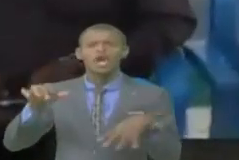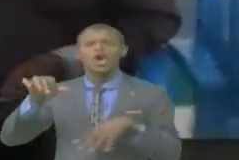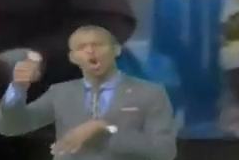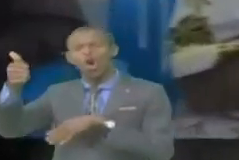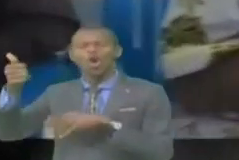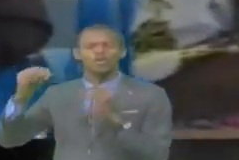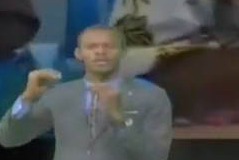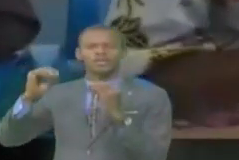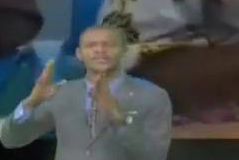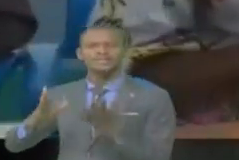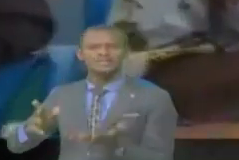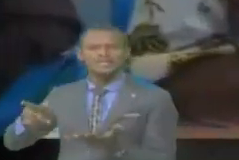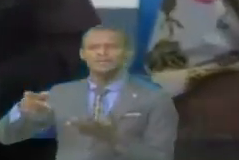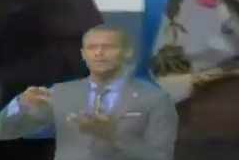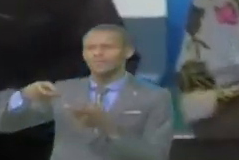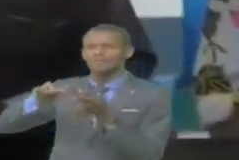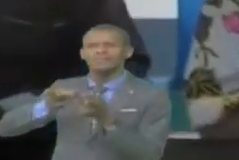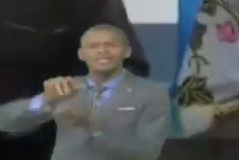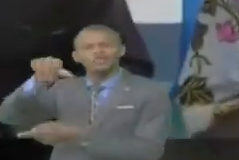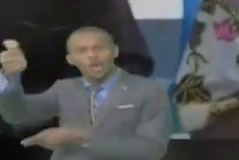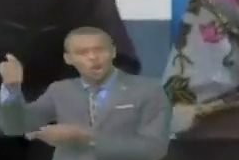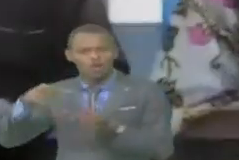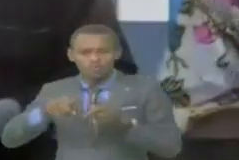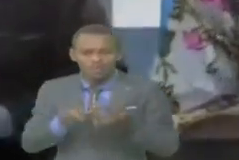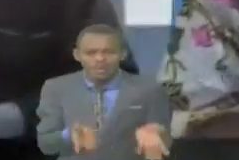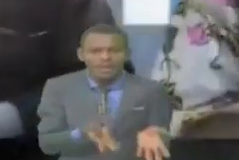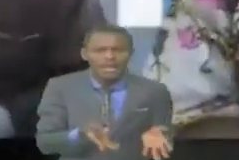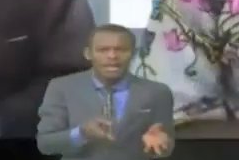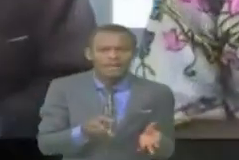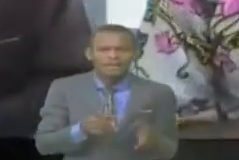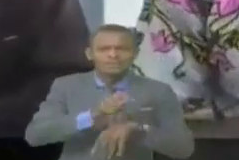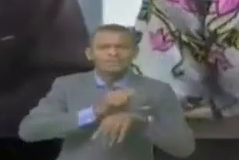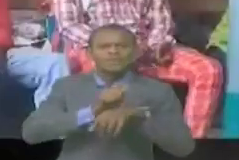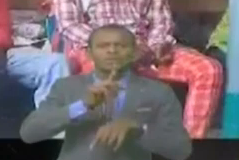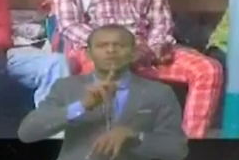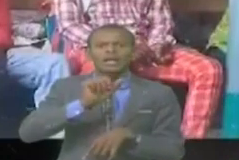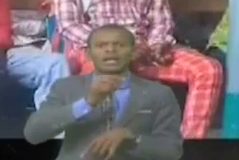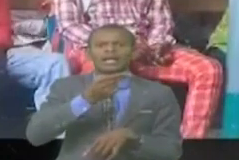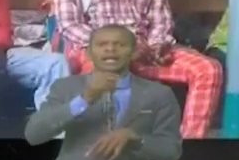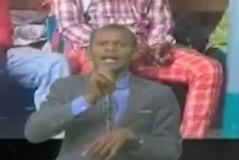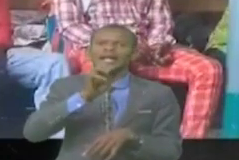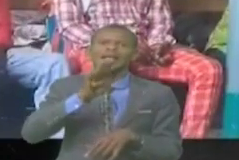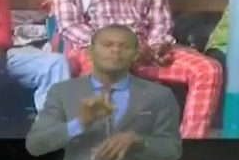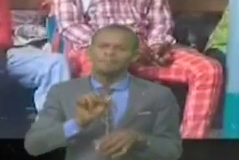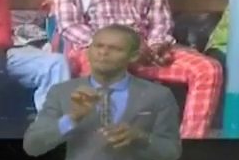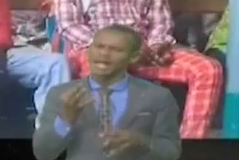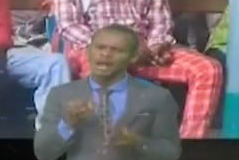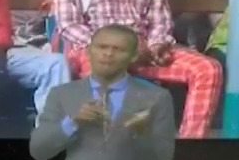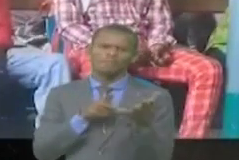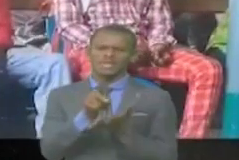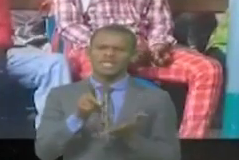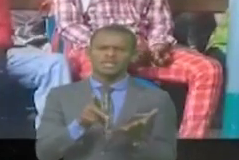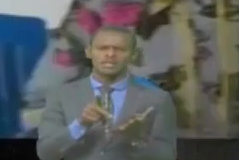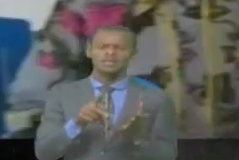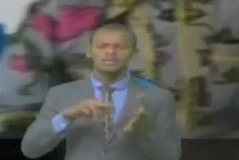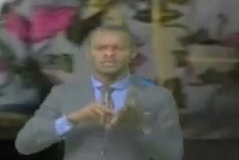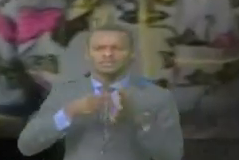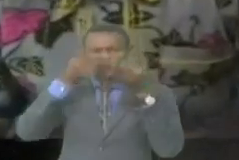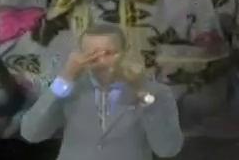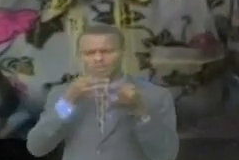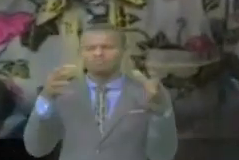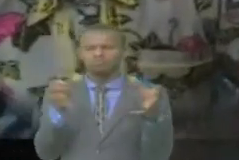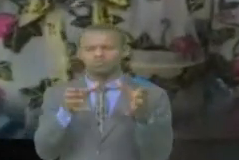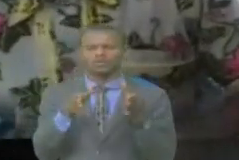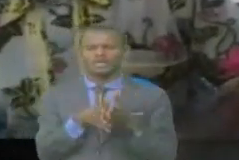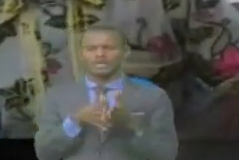synergie des enseignants du territoire de Kaemba, M. Wangwamba Wangwamba. Cette assemblée générale a permis à ces enseignants